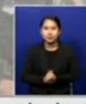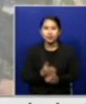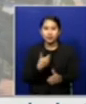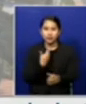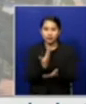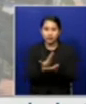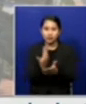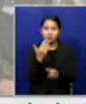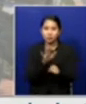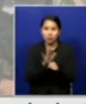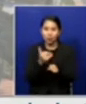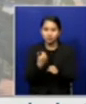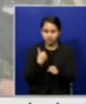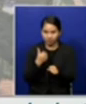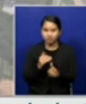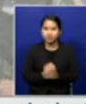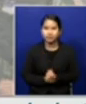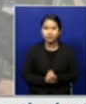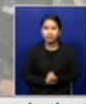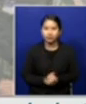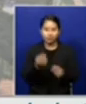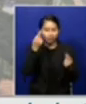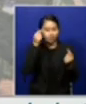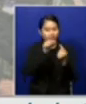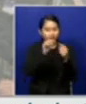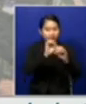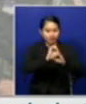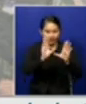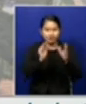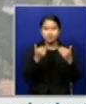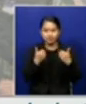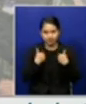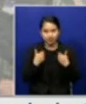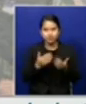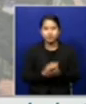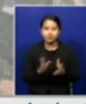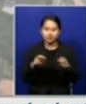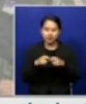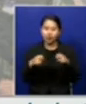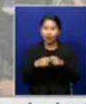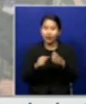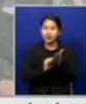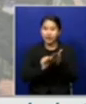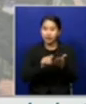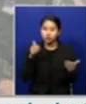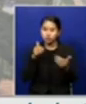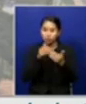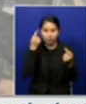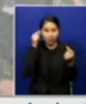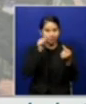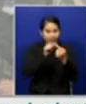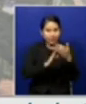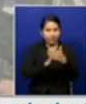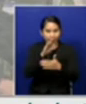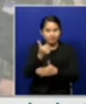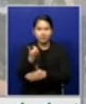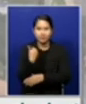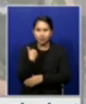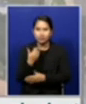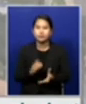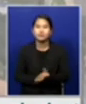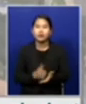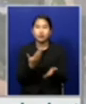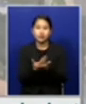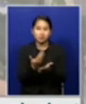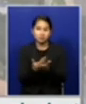าเป้าหมายชัดเจนหรือเปล่าแก้ปัญหาได้ตรงเป้าหรือเปล่าคุ้มค่าหรือเป